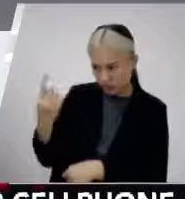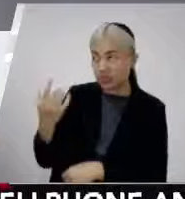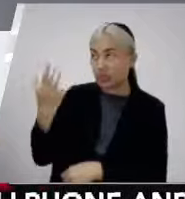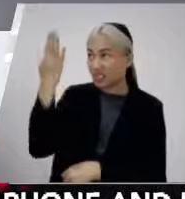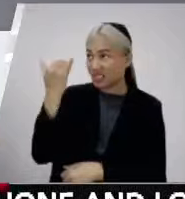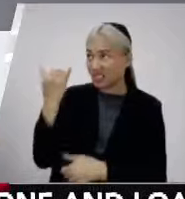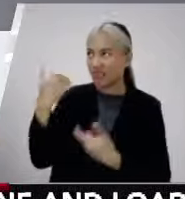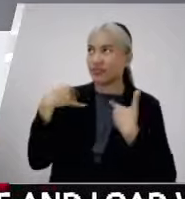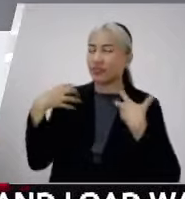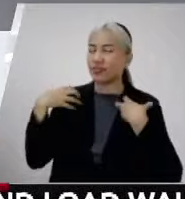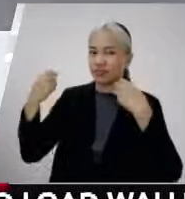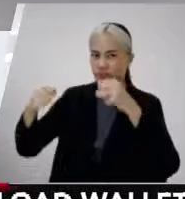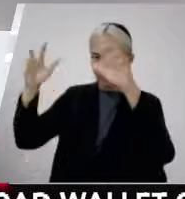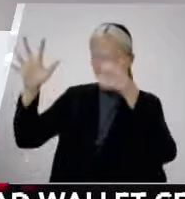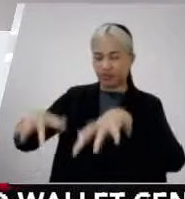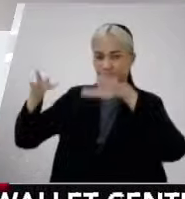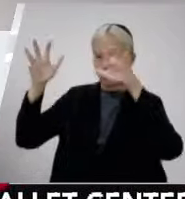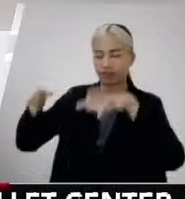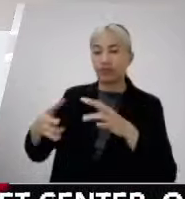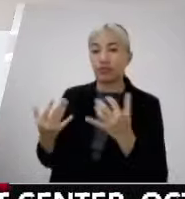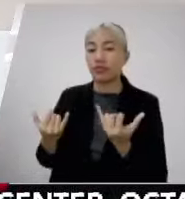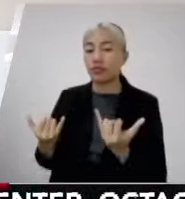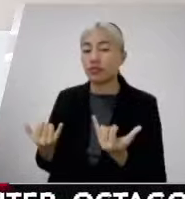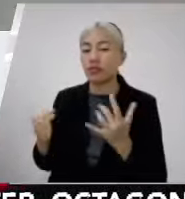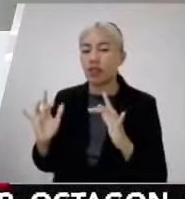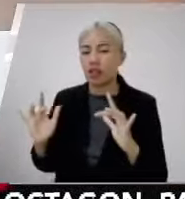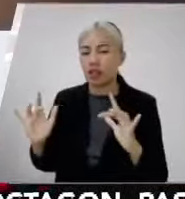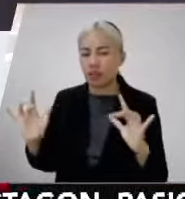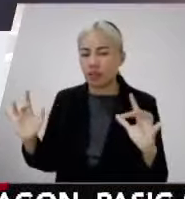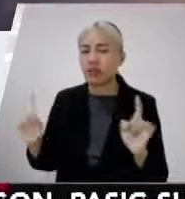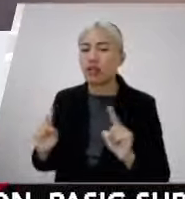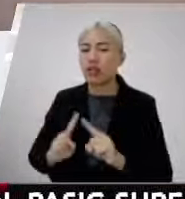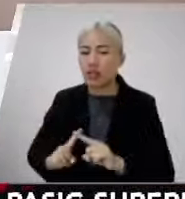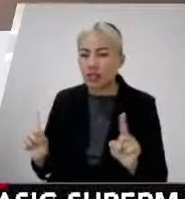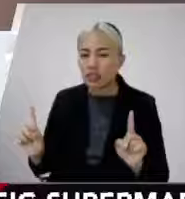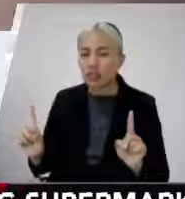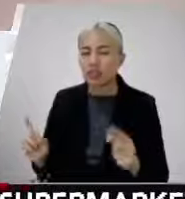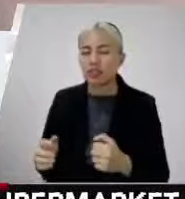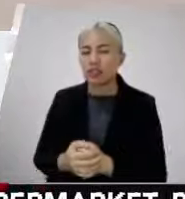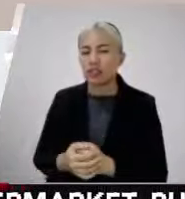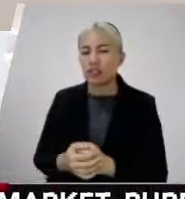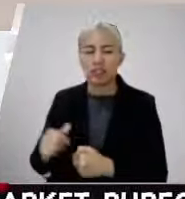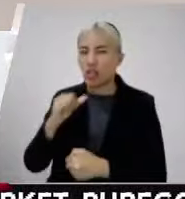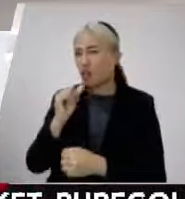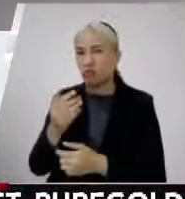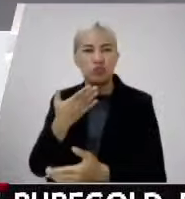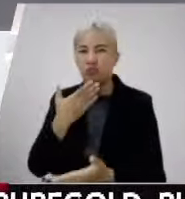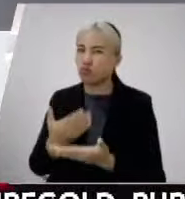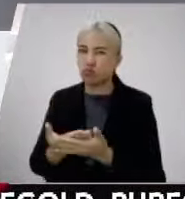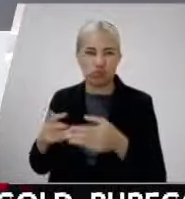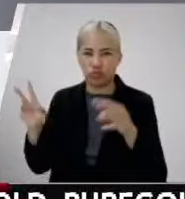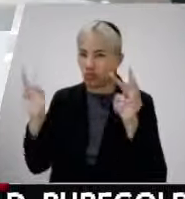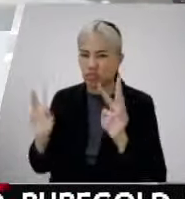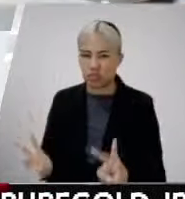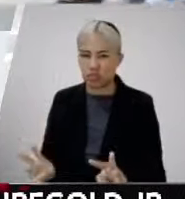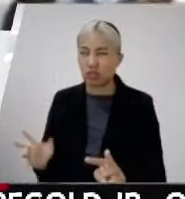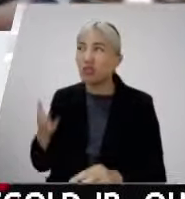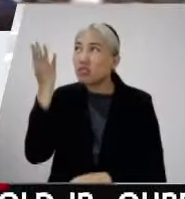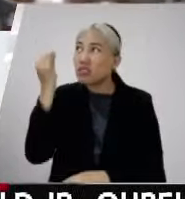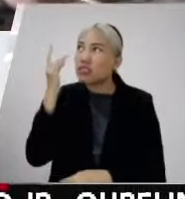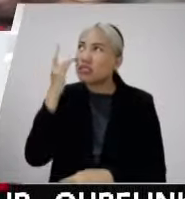po, wala naman. Pero hindi po maganda yung panahon kasi medyo cloudy or